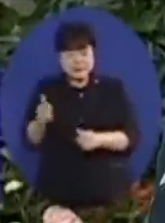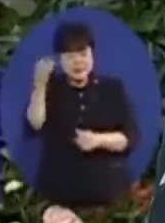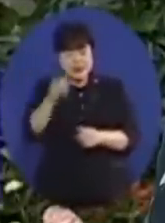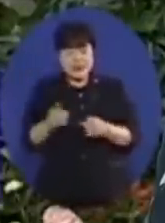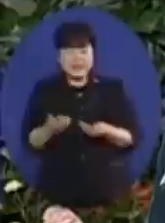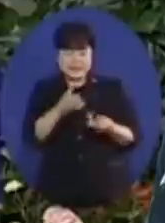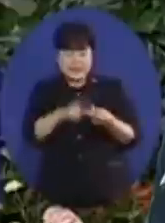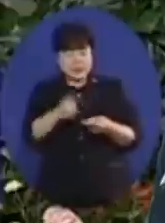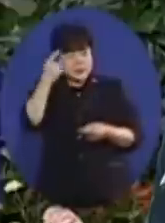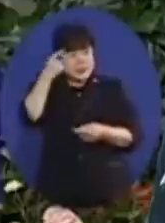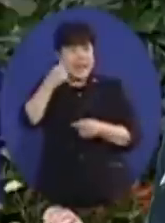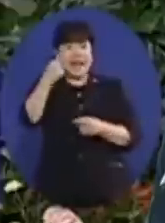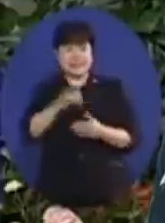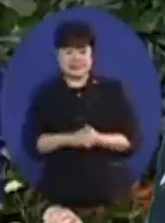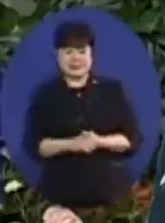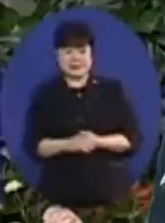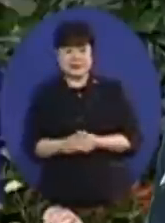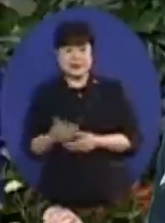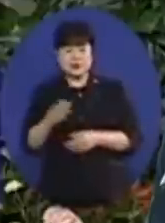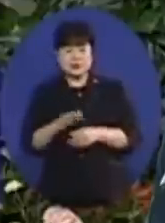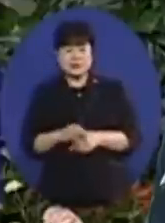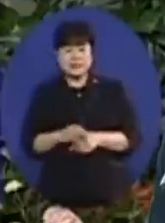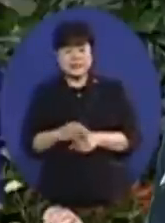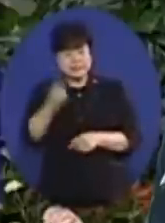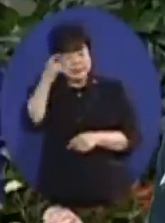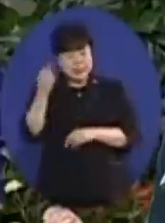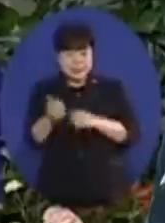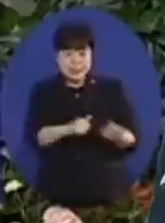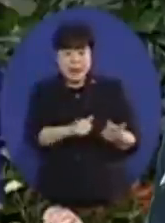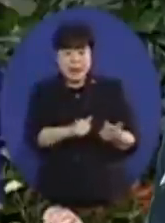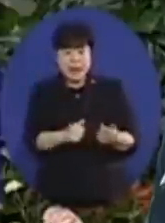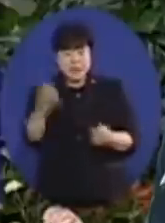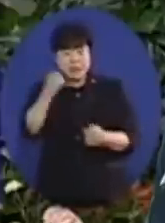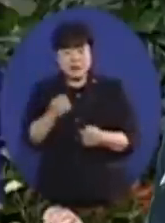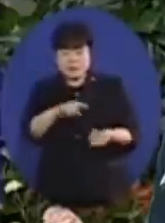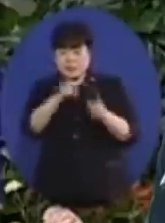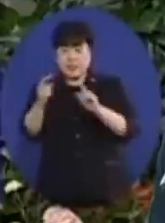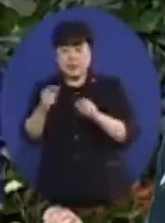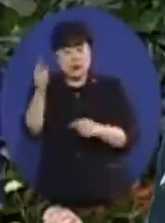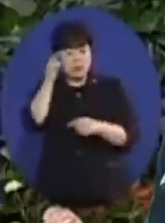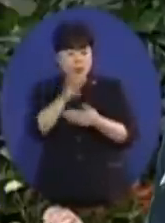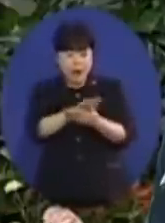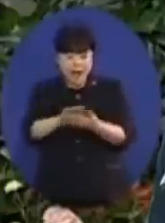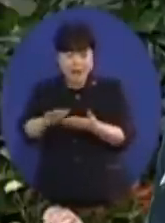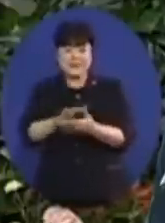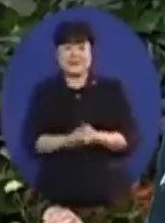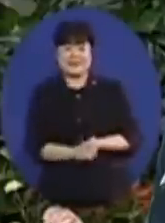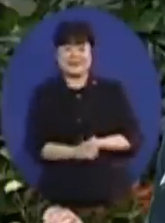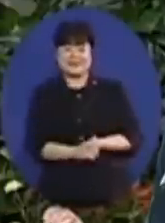자는 영의 일을 생각하나니 육신의 생각하는 사망의 영의 시간은 생명과 평안이니라